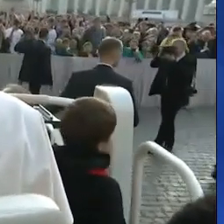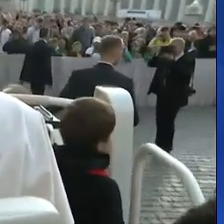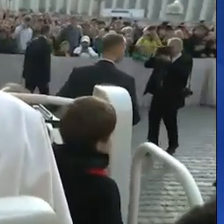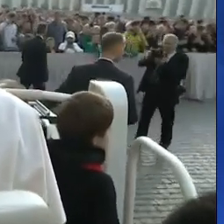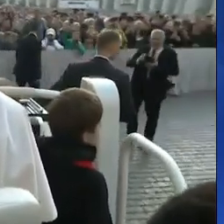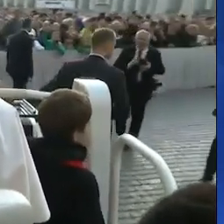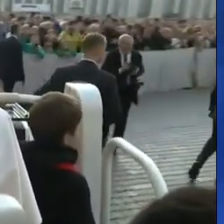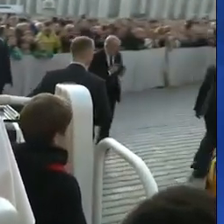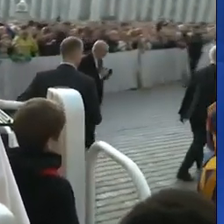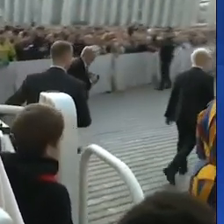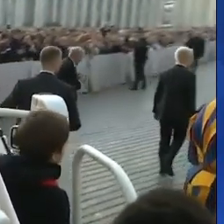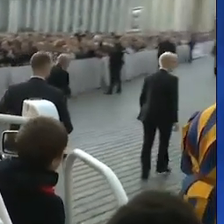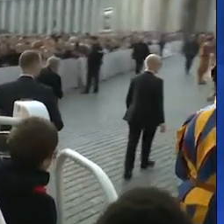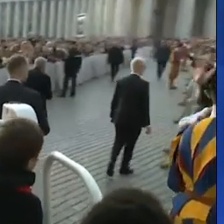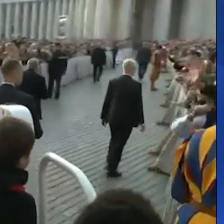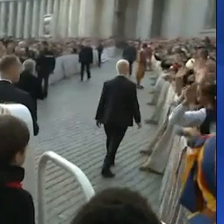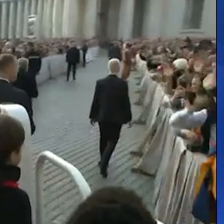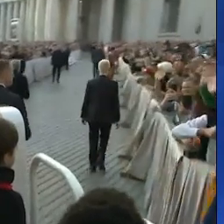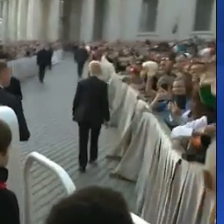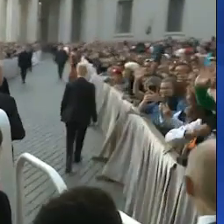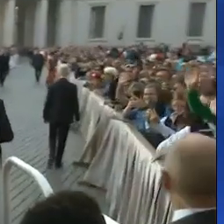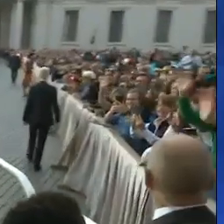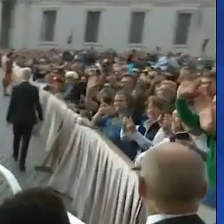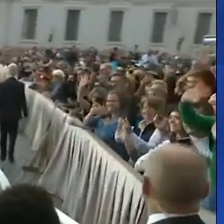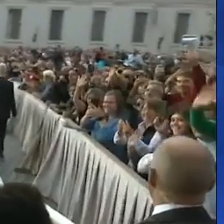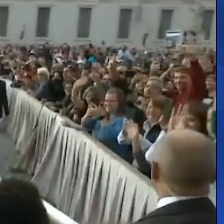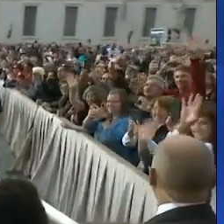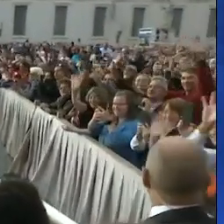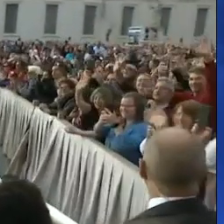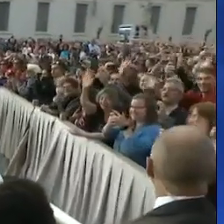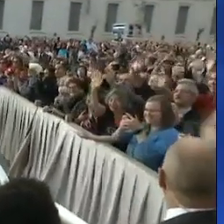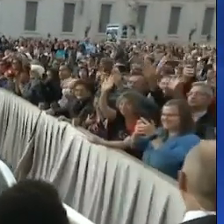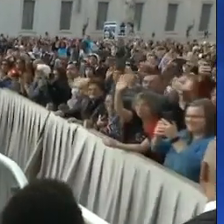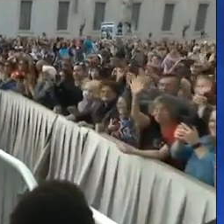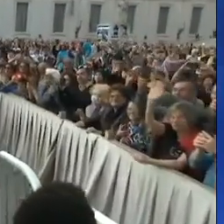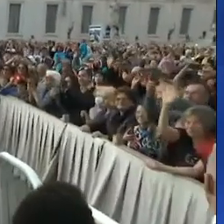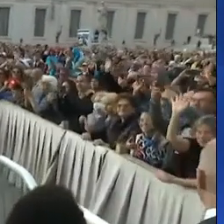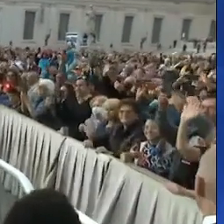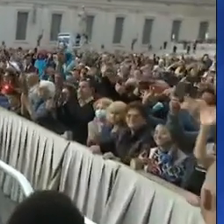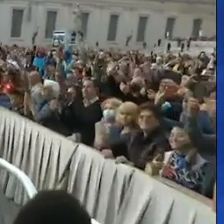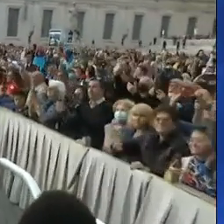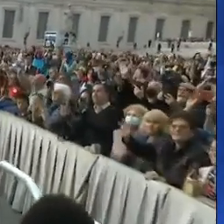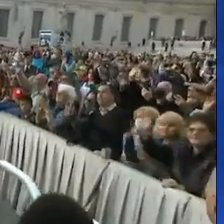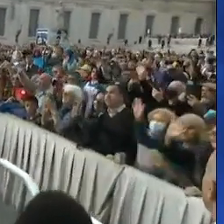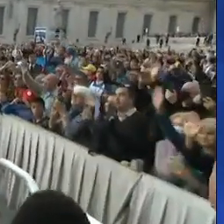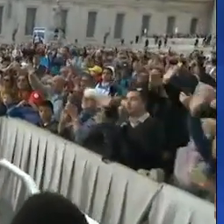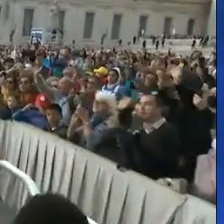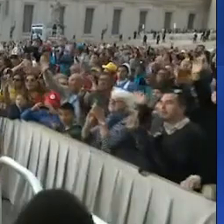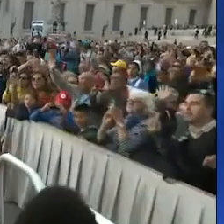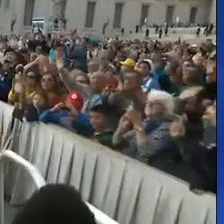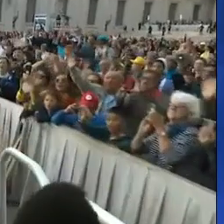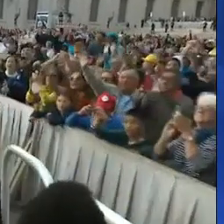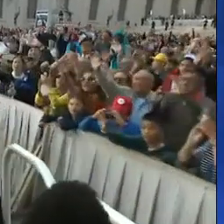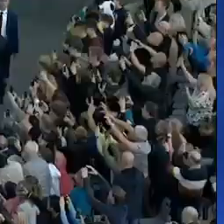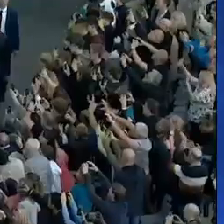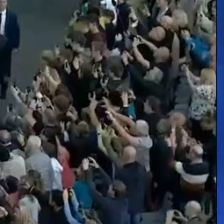Szczególnie serdecznie witamy i pozdrawiamy pary nowożeńców. Przygotowując się na spotkanie z Ojcem